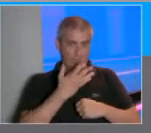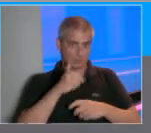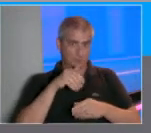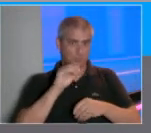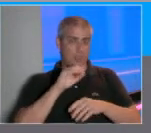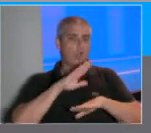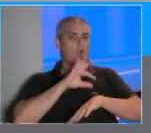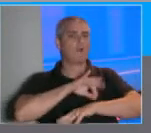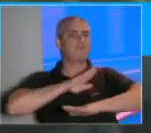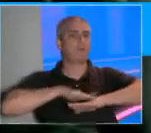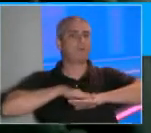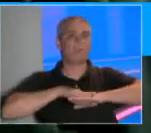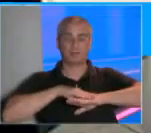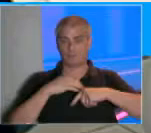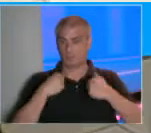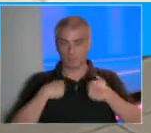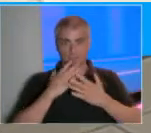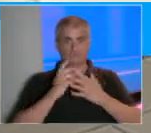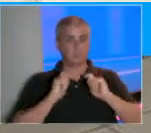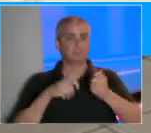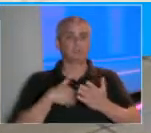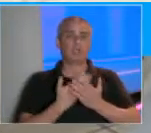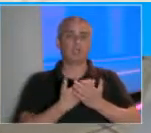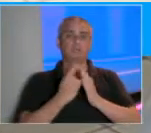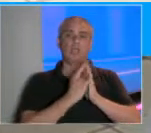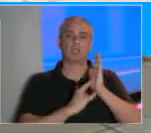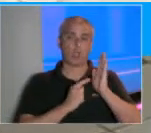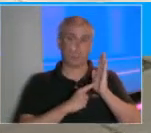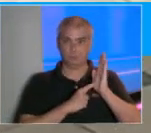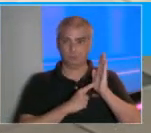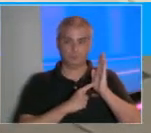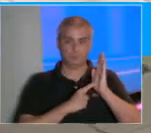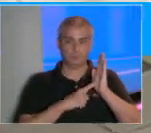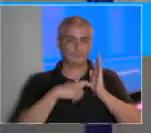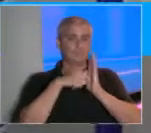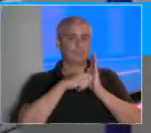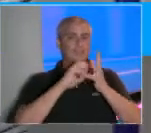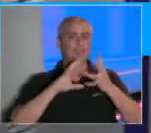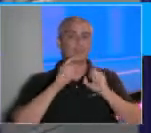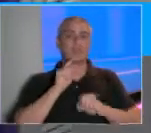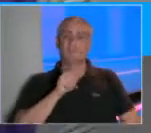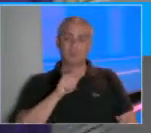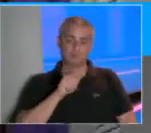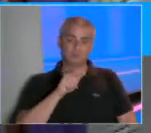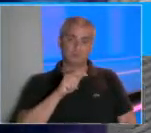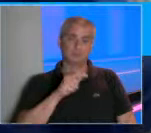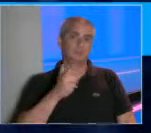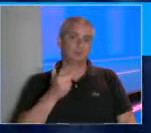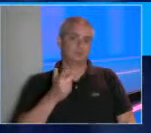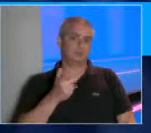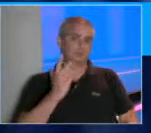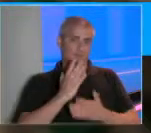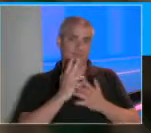בעבודה של המומחים. אני הגשתי הצעת חוק לתיקון העיוות הזה, אגב, הגשתי אותה